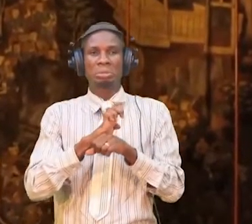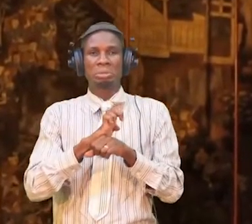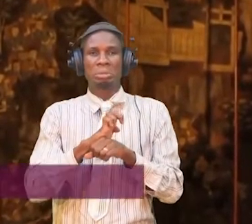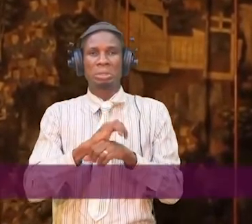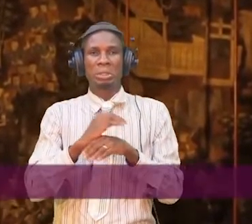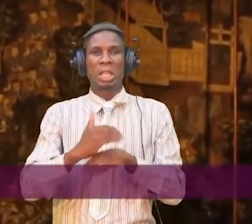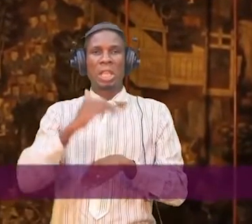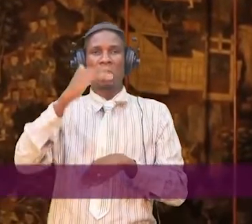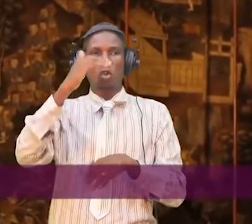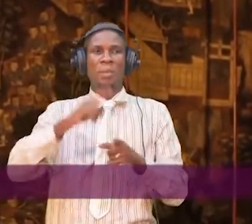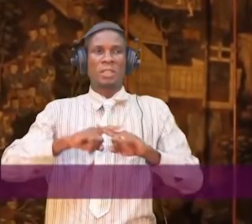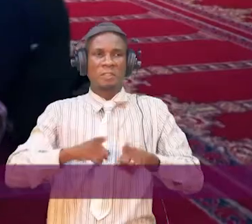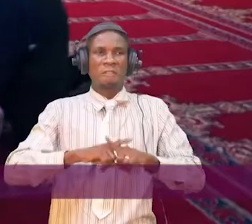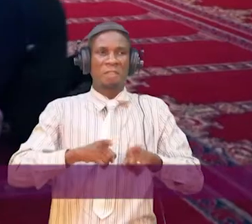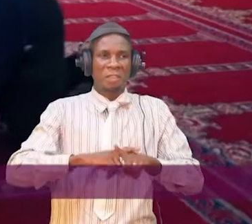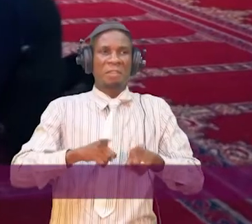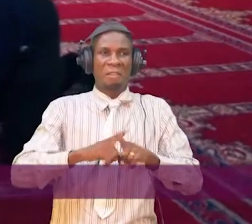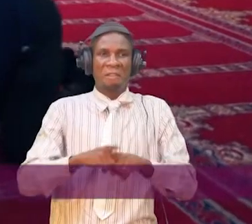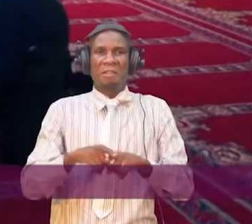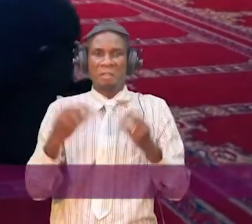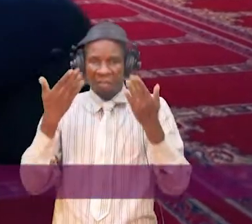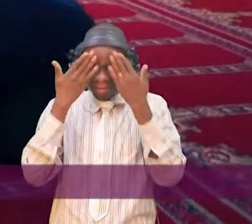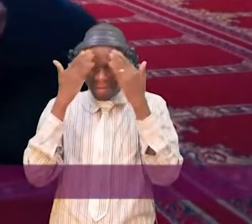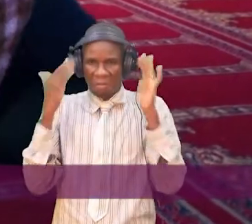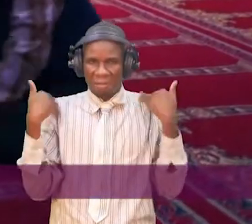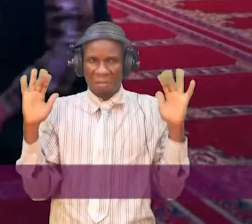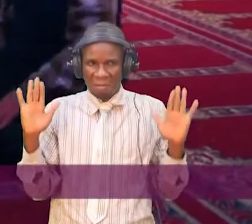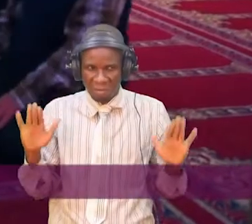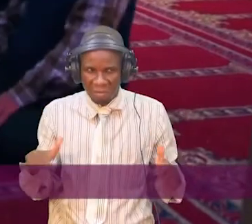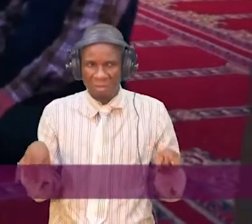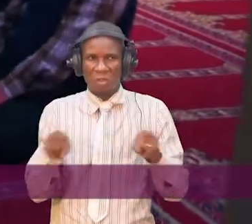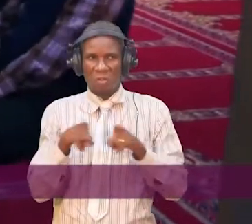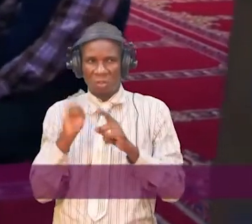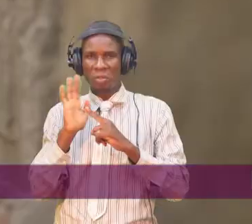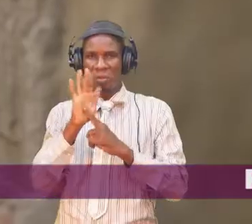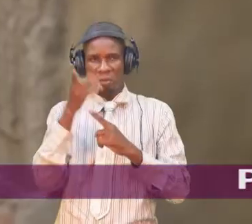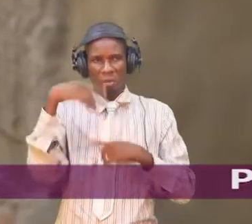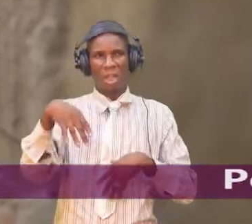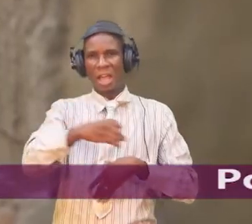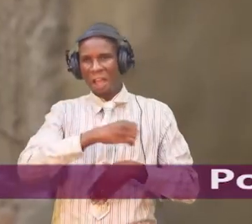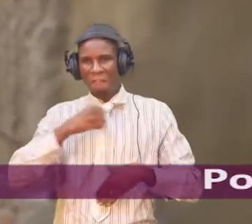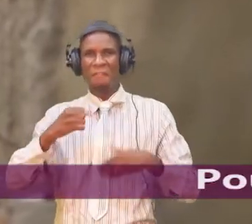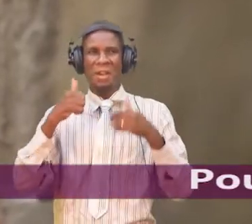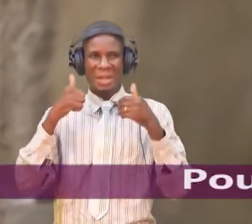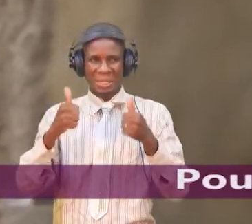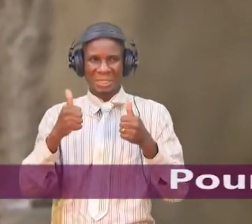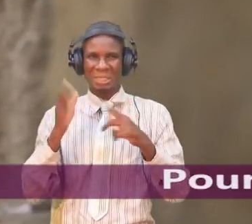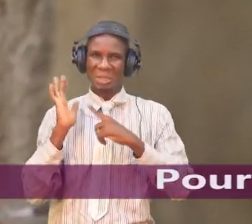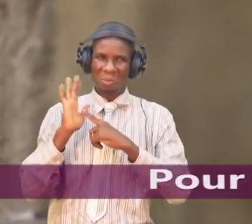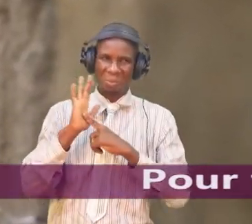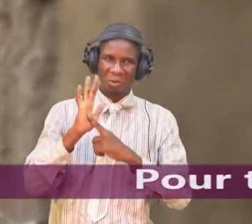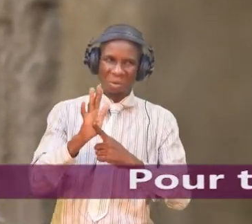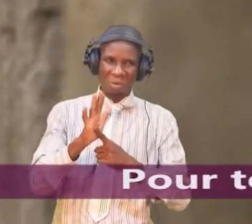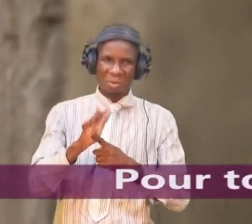Nsambele zali kokesana mingi penza na lolenge na bango ya kolandela penza banzela ya lobiko. Mpe